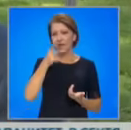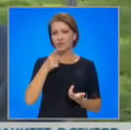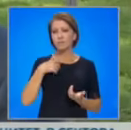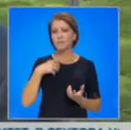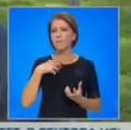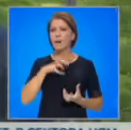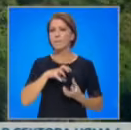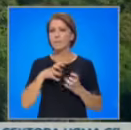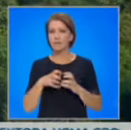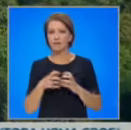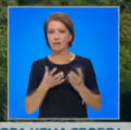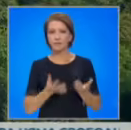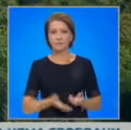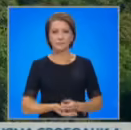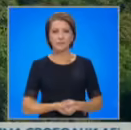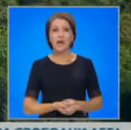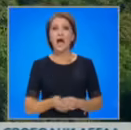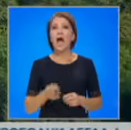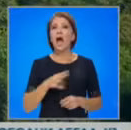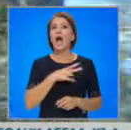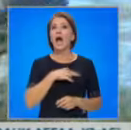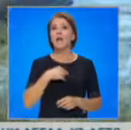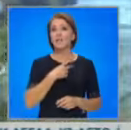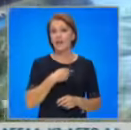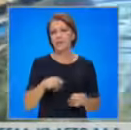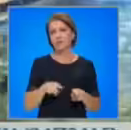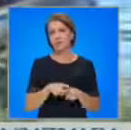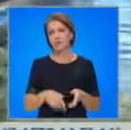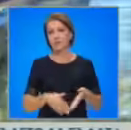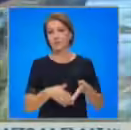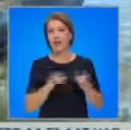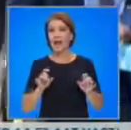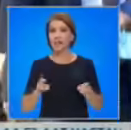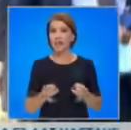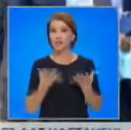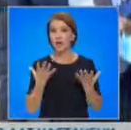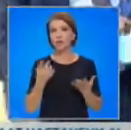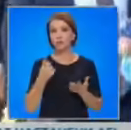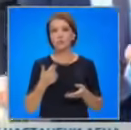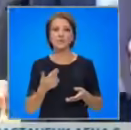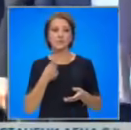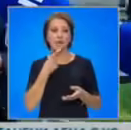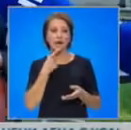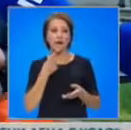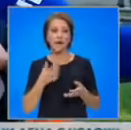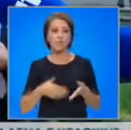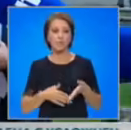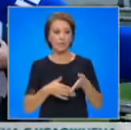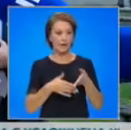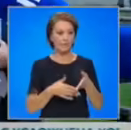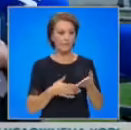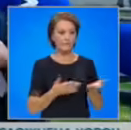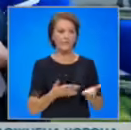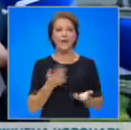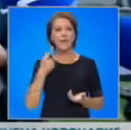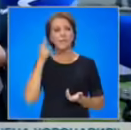стабилна влада по България. Хърватия също подкрепя началото на преговори с Скопие, обяви хърватския премиер Андрей Пленкович. Мислите ли, че